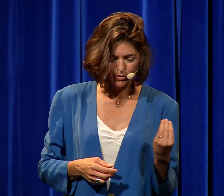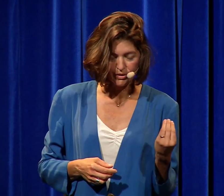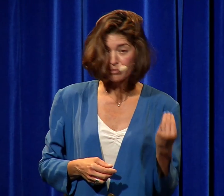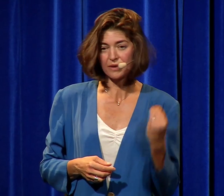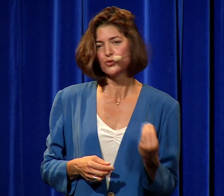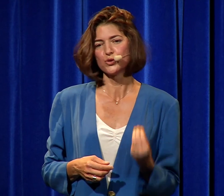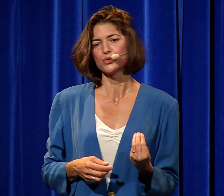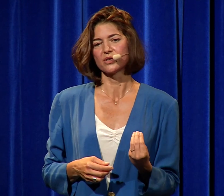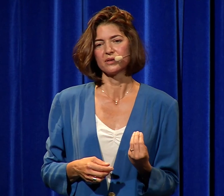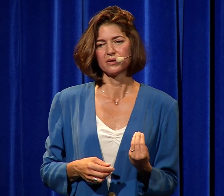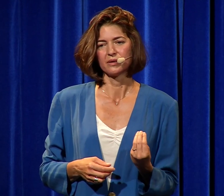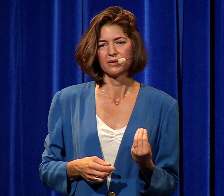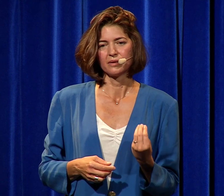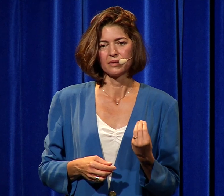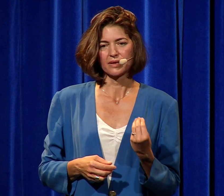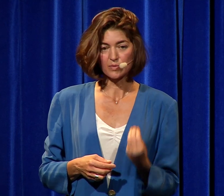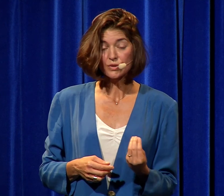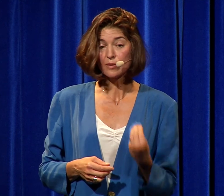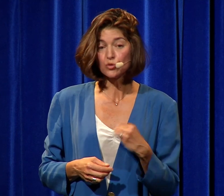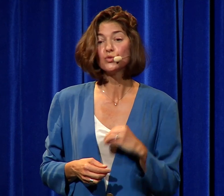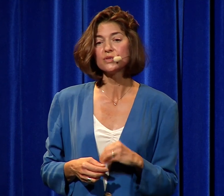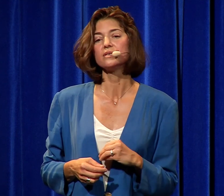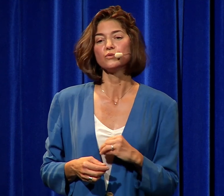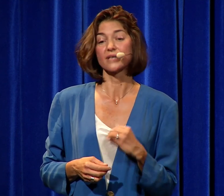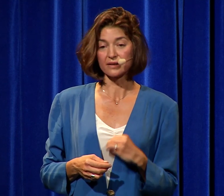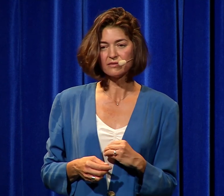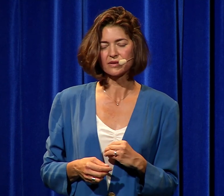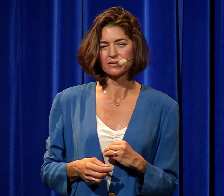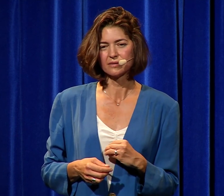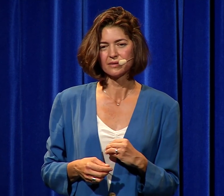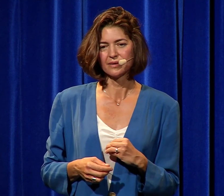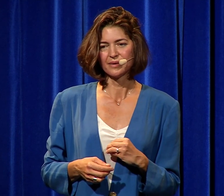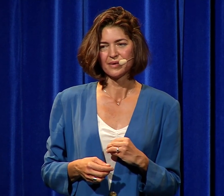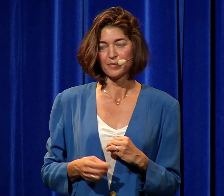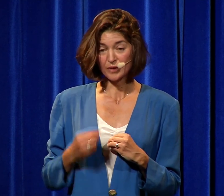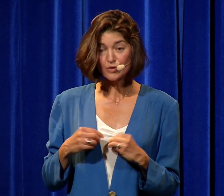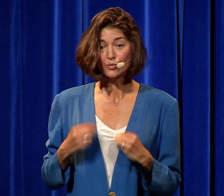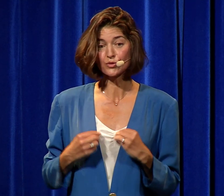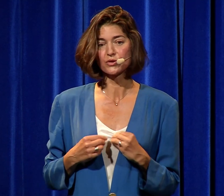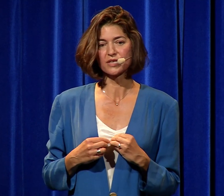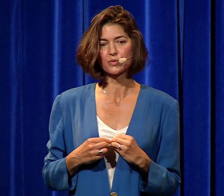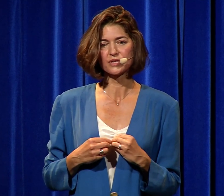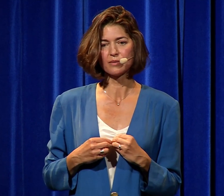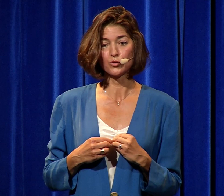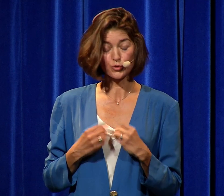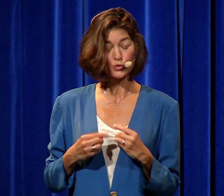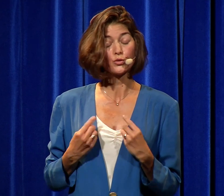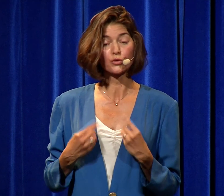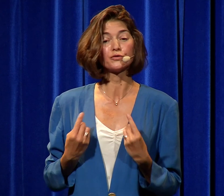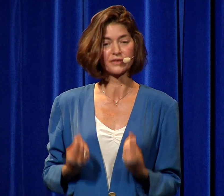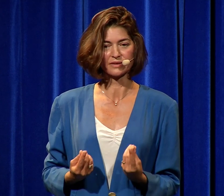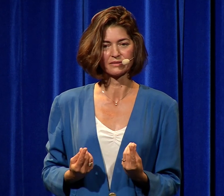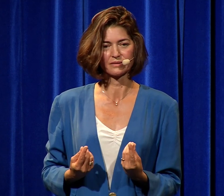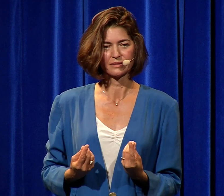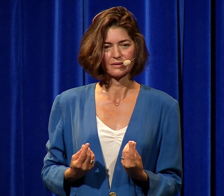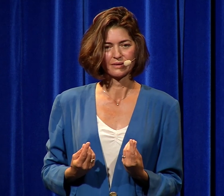c'est qu'on n'est pas toujours responsable de tout ce qui nous arrive, mais on est 100% responsable de ce que